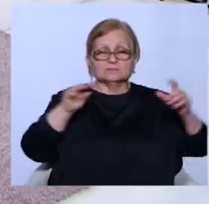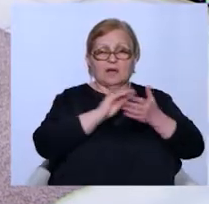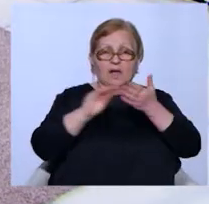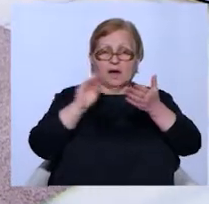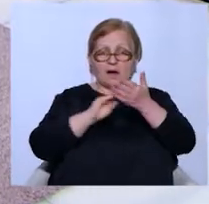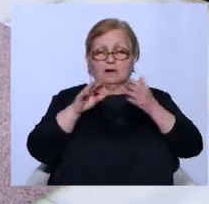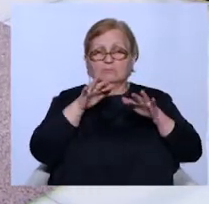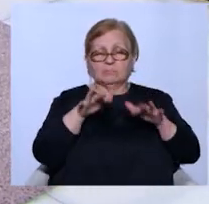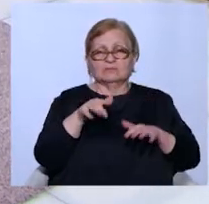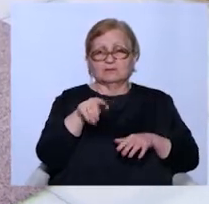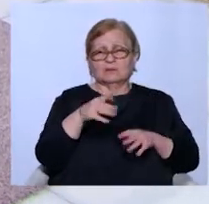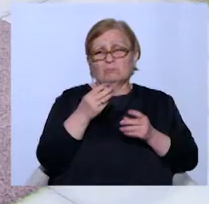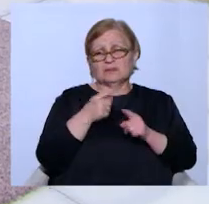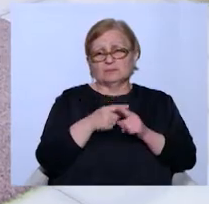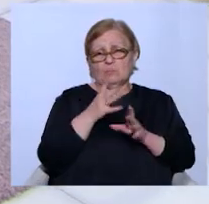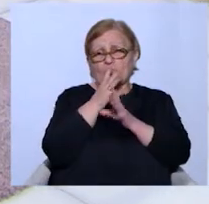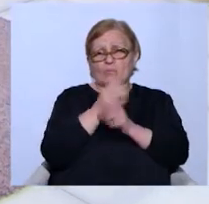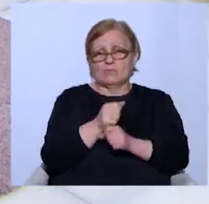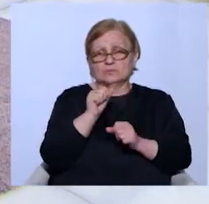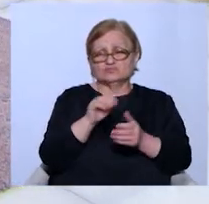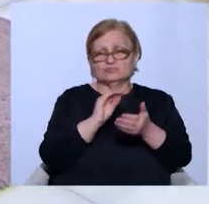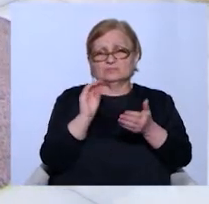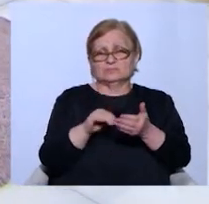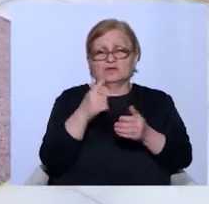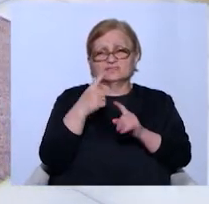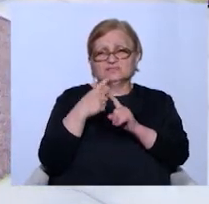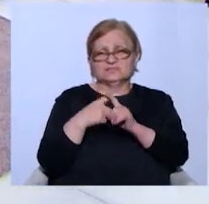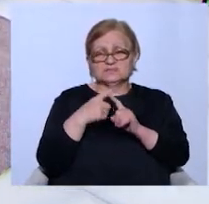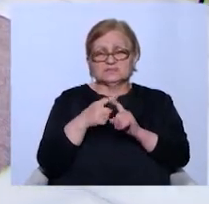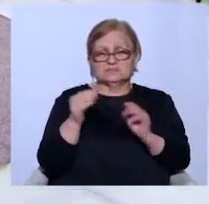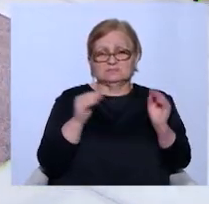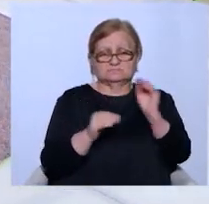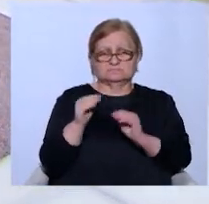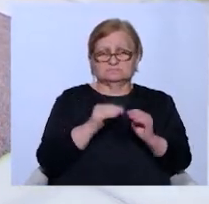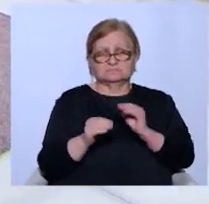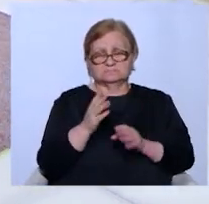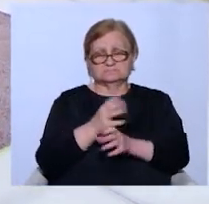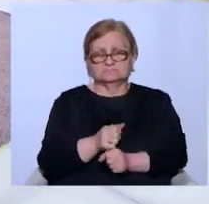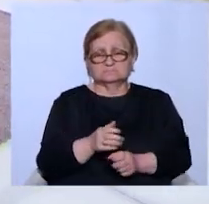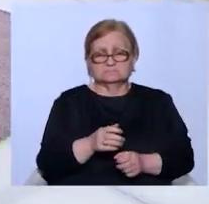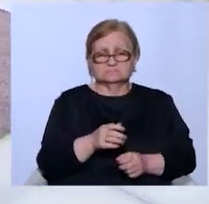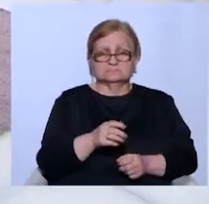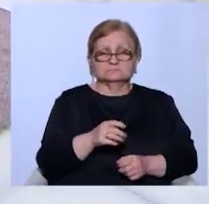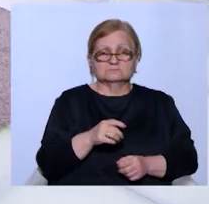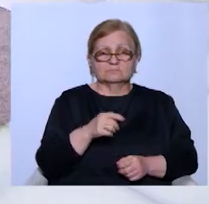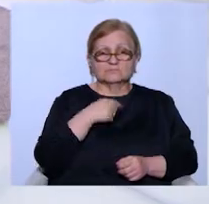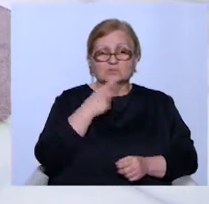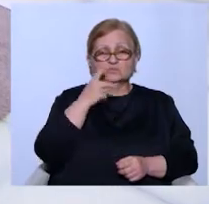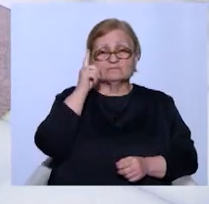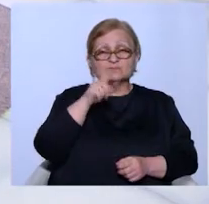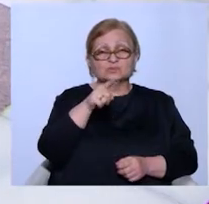აი მათემატიკოსებისთვის არის 1 ხაზი, პატარა 1x-ი. შემოვიტანეთ, აღწერეთ მარტივად. ეხლა მთავარი არის ვიცოდეთ ამ განტოლების